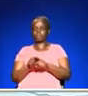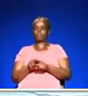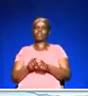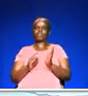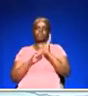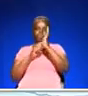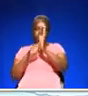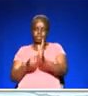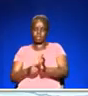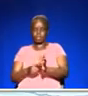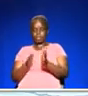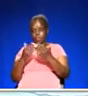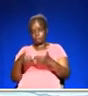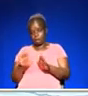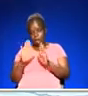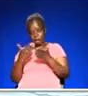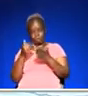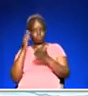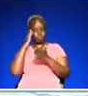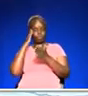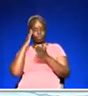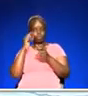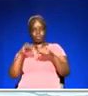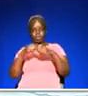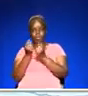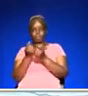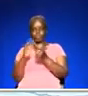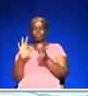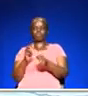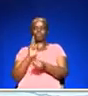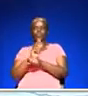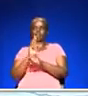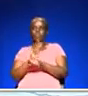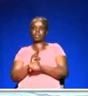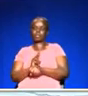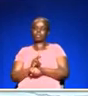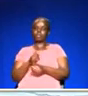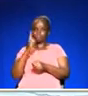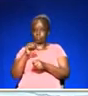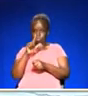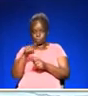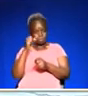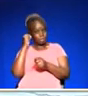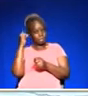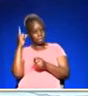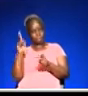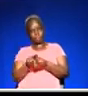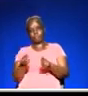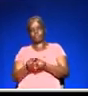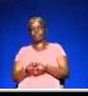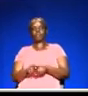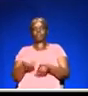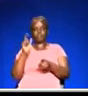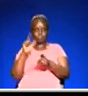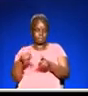katika kujua aina za vitenzi. Na ili kuelewa aina za vitenzi vizuri, pia lazima